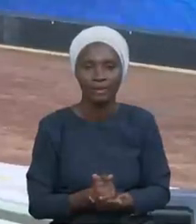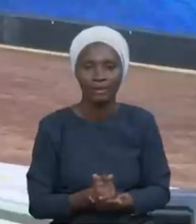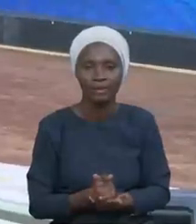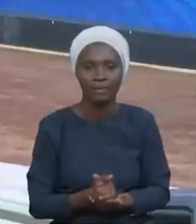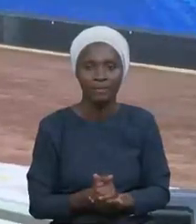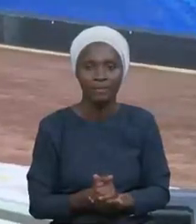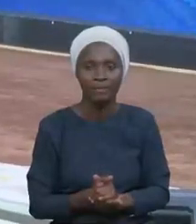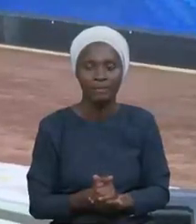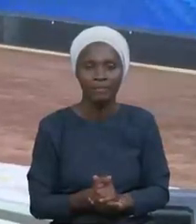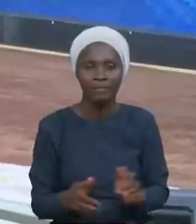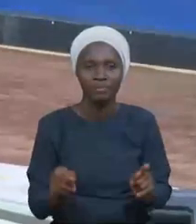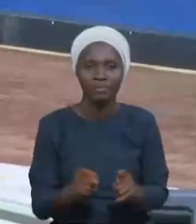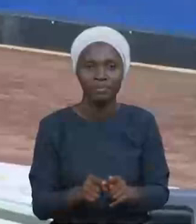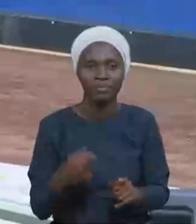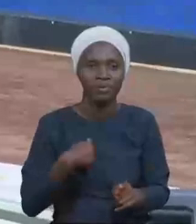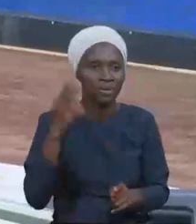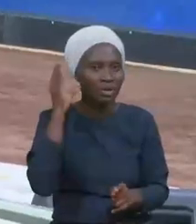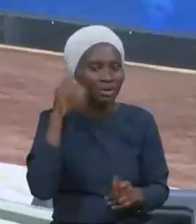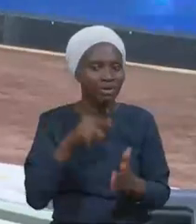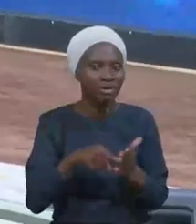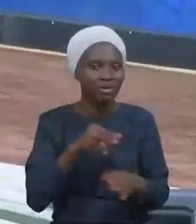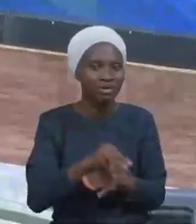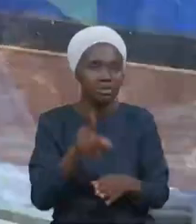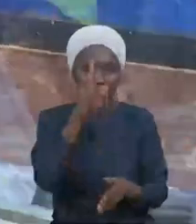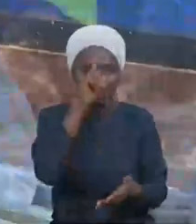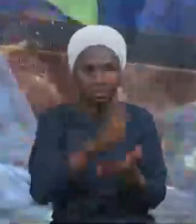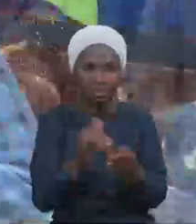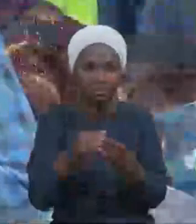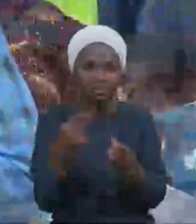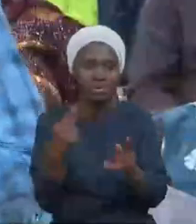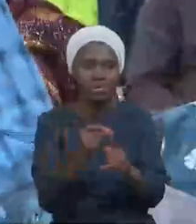Comme nous venons d'écouter le message, tu as cru à la parole de Dieu.